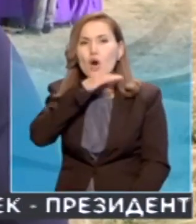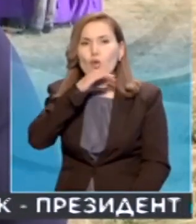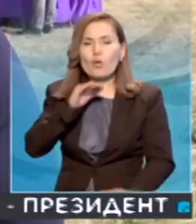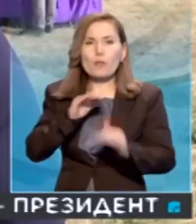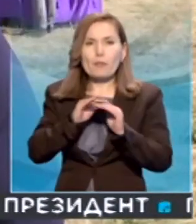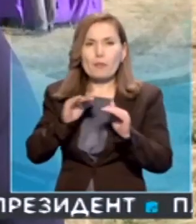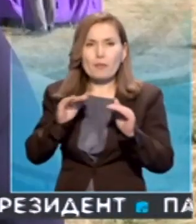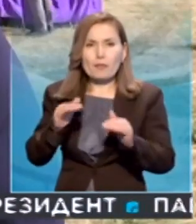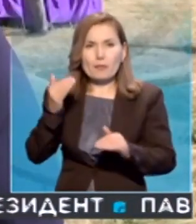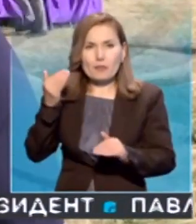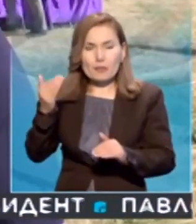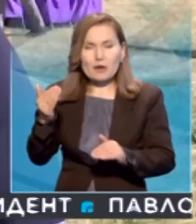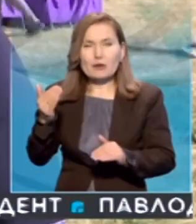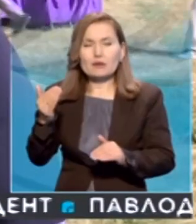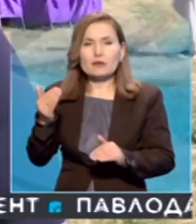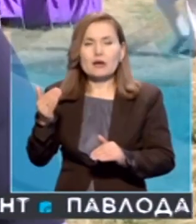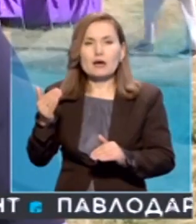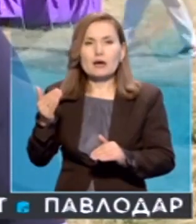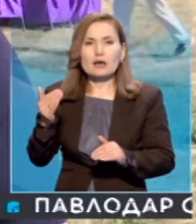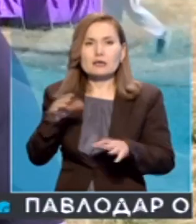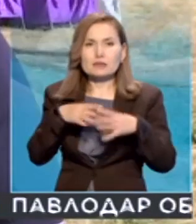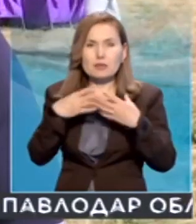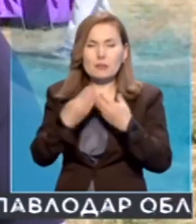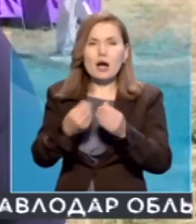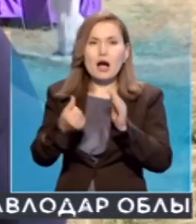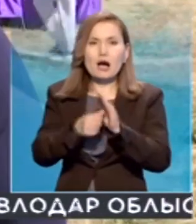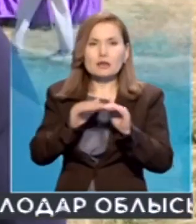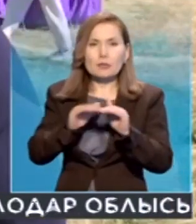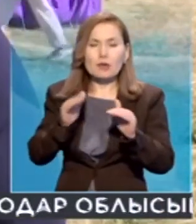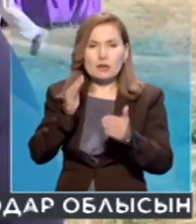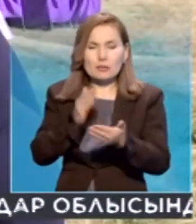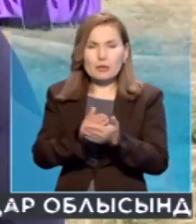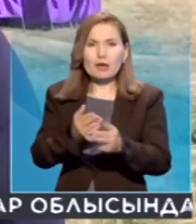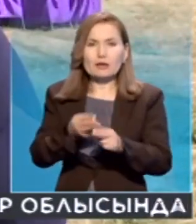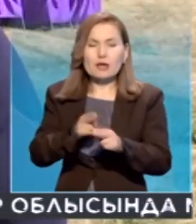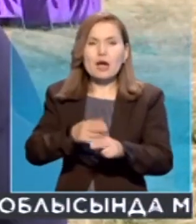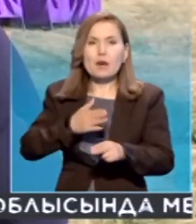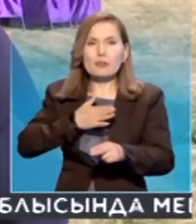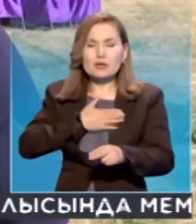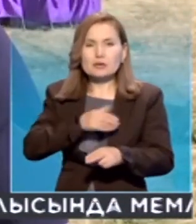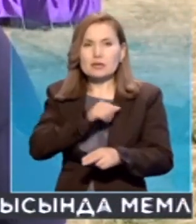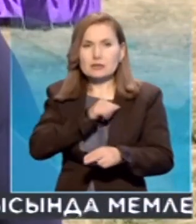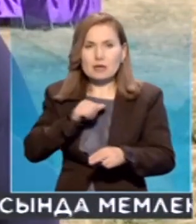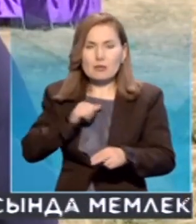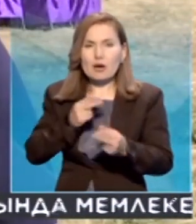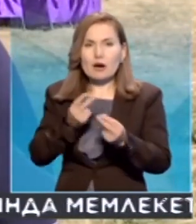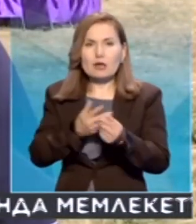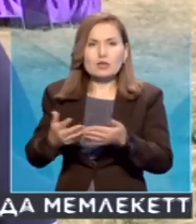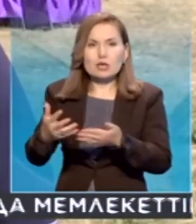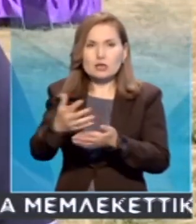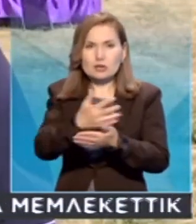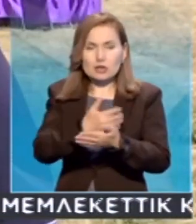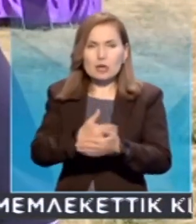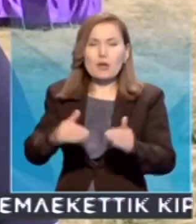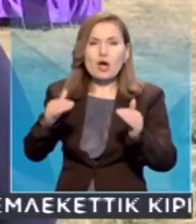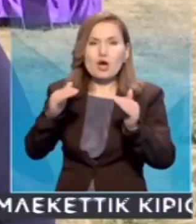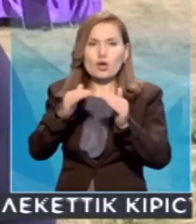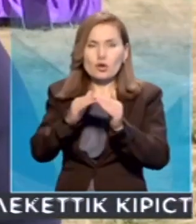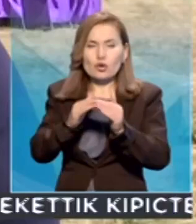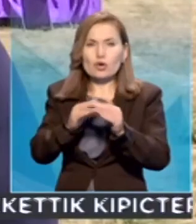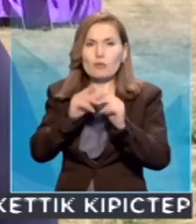6 бала шағасы бар отбасы. Ешкімнен еш нәрсе сұрап отқан жоқ тұрмын, бірақ біз сұрастыра келе осы отбасыға беру дұрыс деп